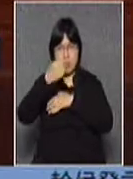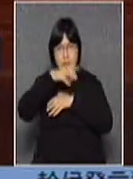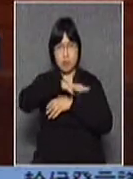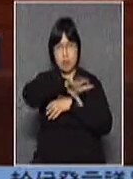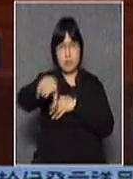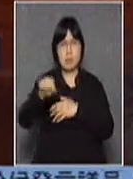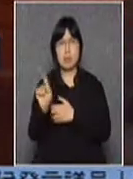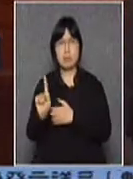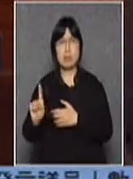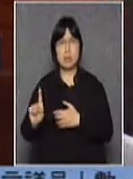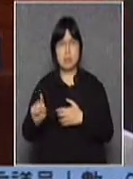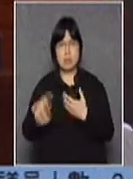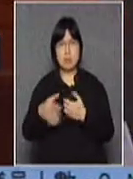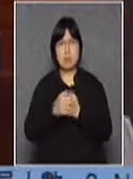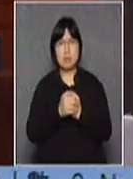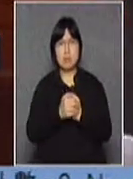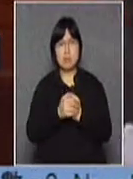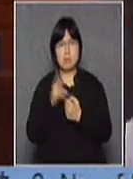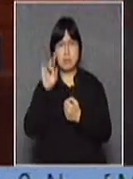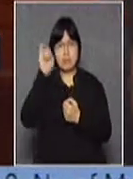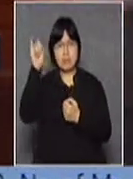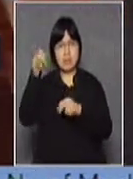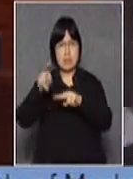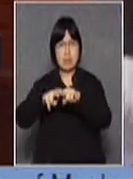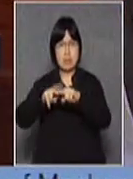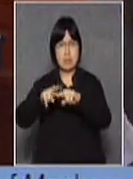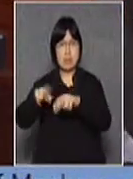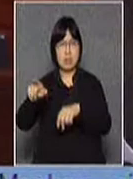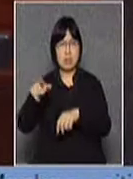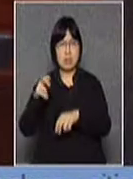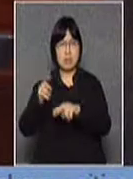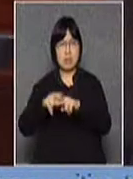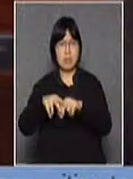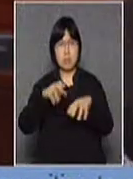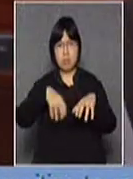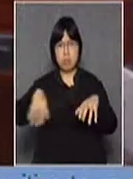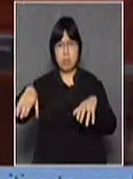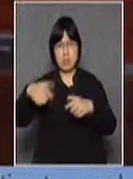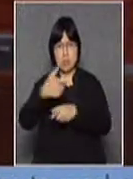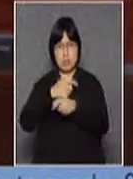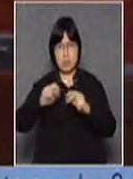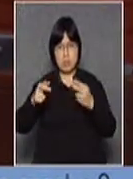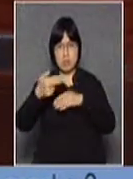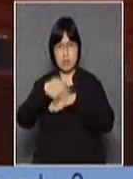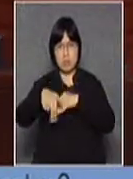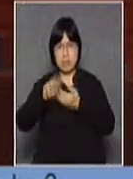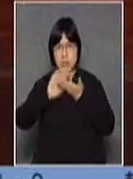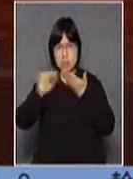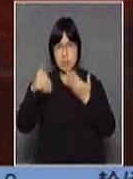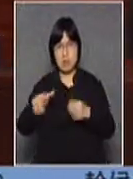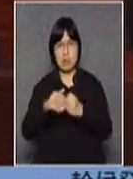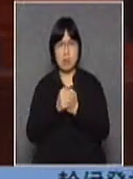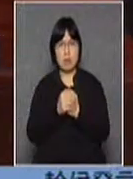樣？雖然我哋成日批評共產黨，共產黨喺全國嗰個嘅經濟發展嘅規劃好清晰㗎，係